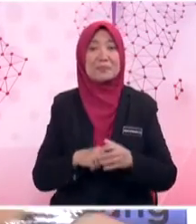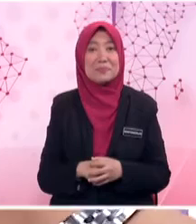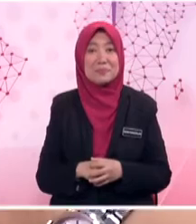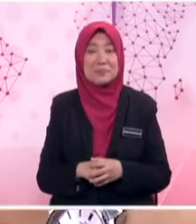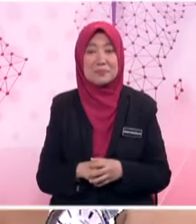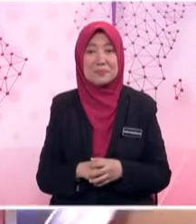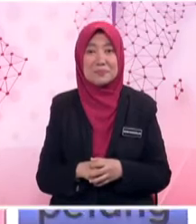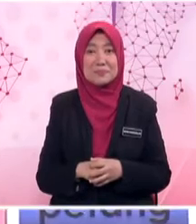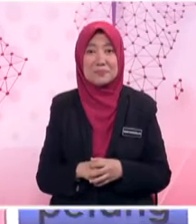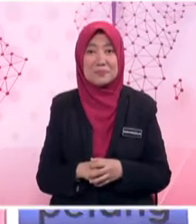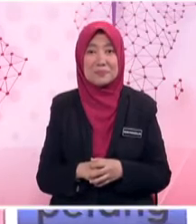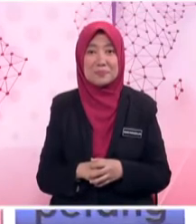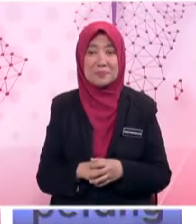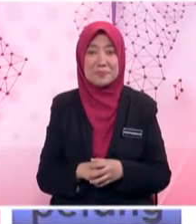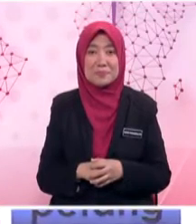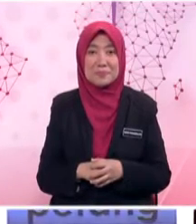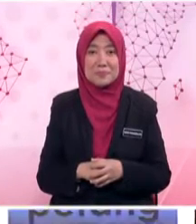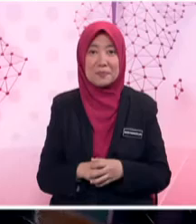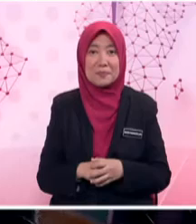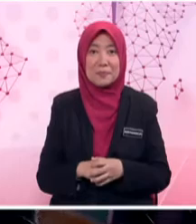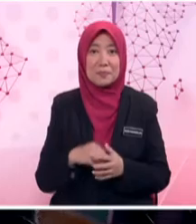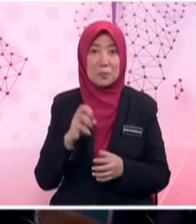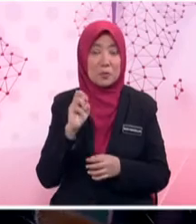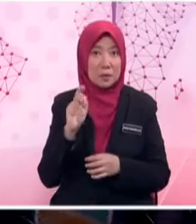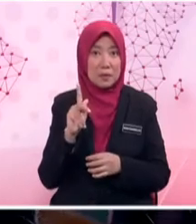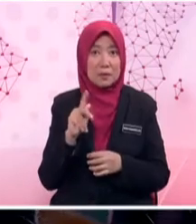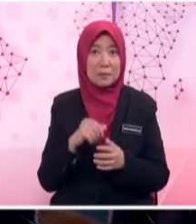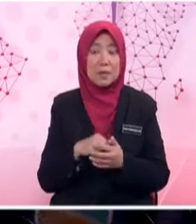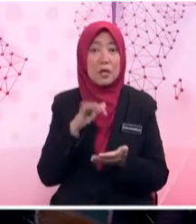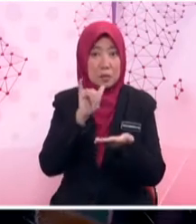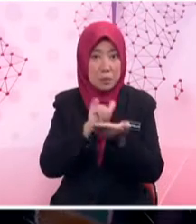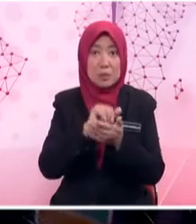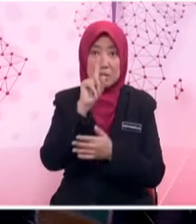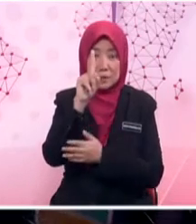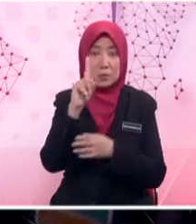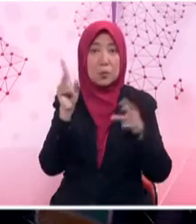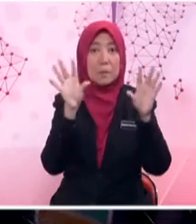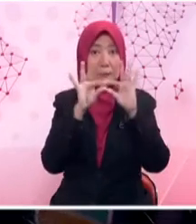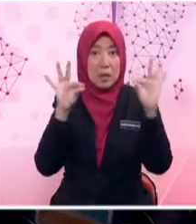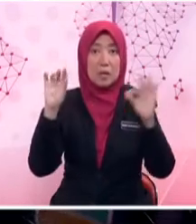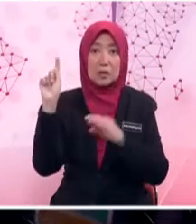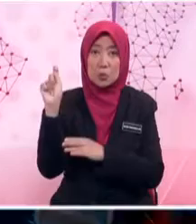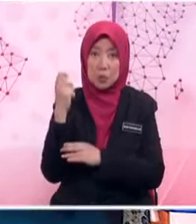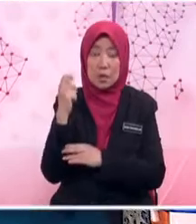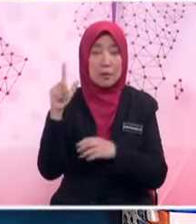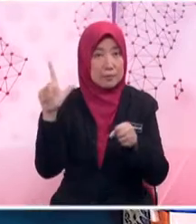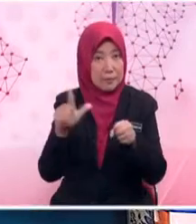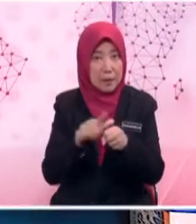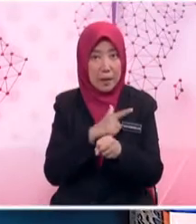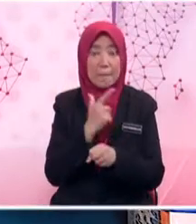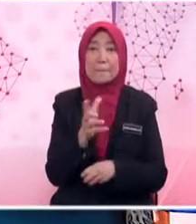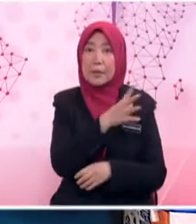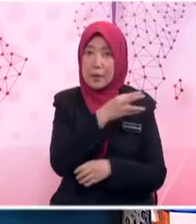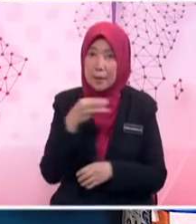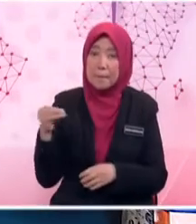kebun ayahnya. Wow. Okey, itu satu ayat tunggal yang lengkap. Betul susunannya. So,